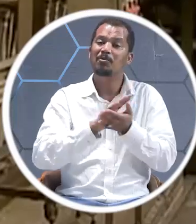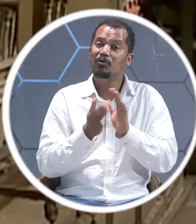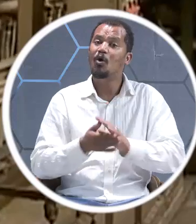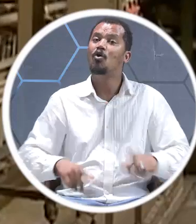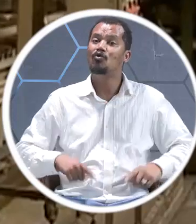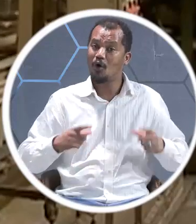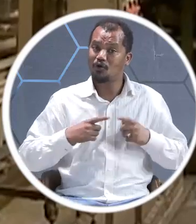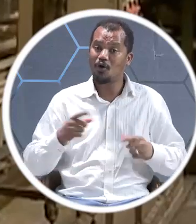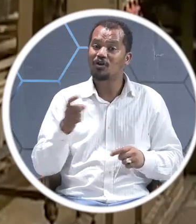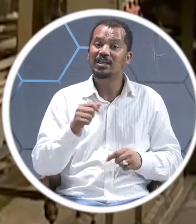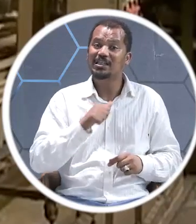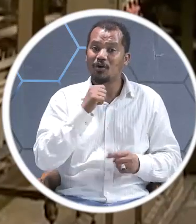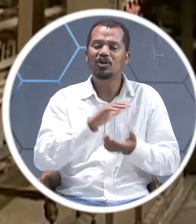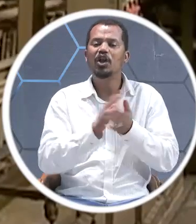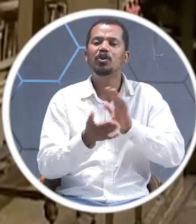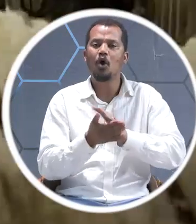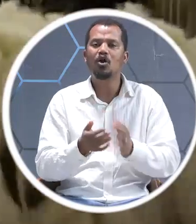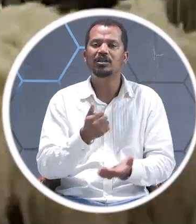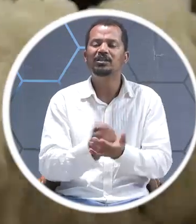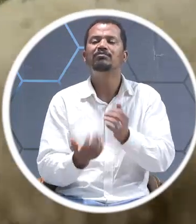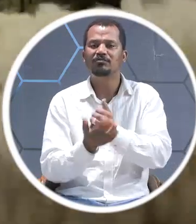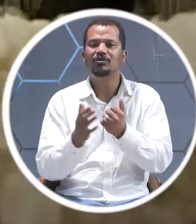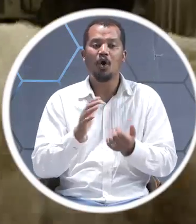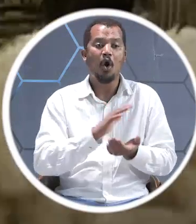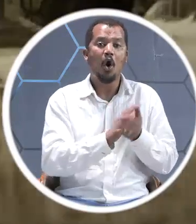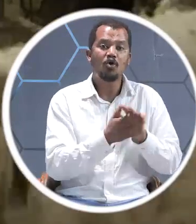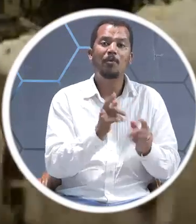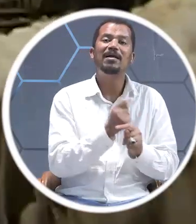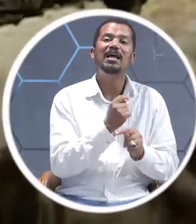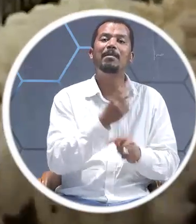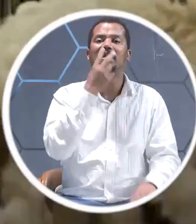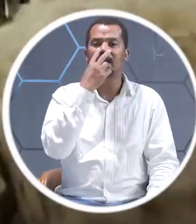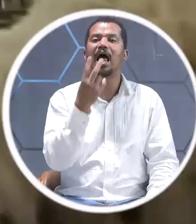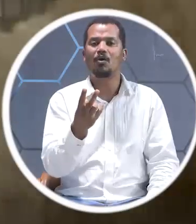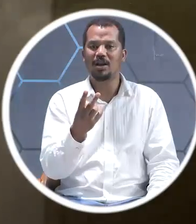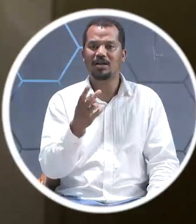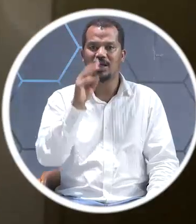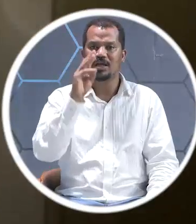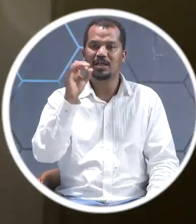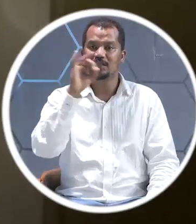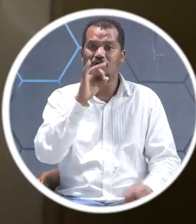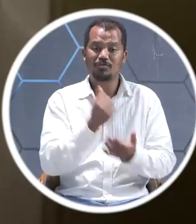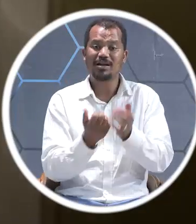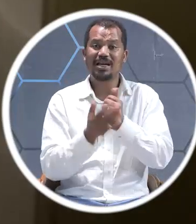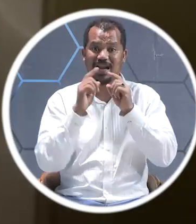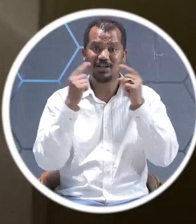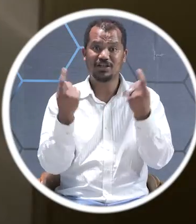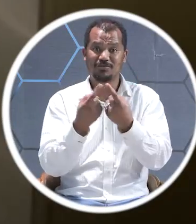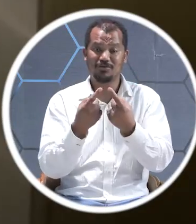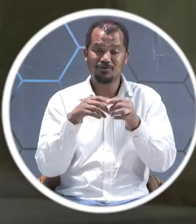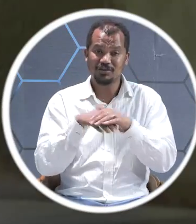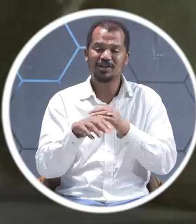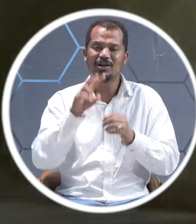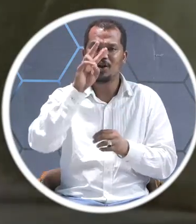بیهون نرو سایهون اندیهون اندگاگف هنو به تگوار نیوادن نه به سالو مردادات کی بیست